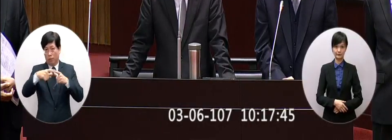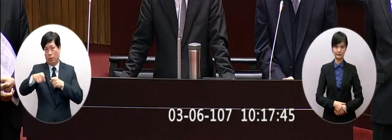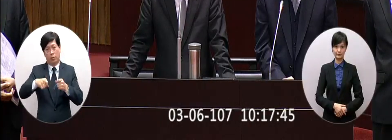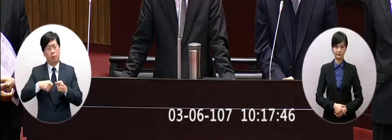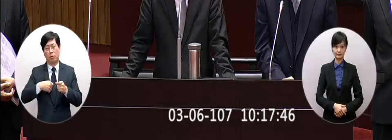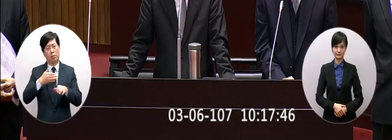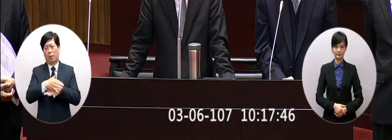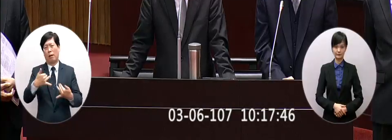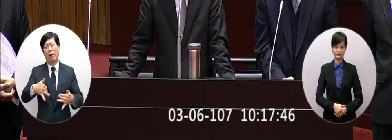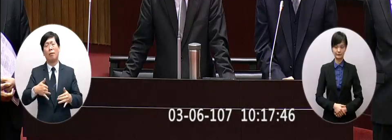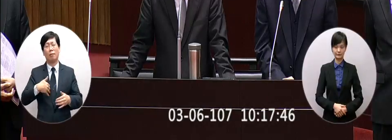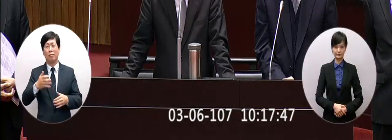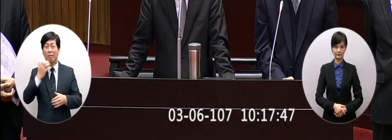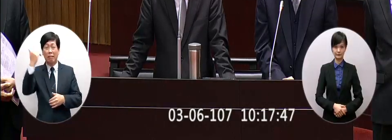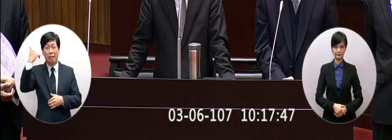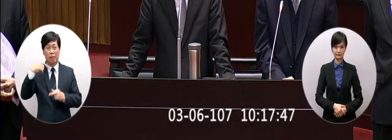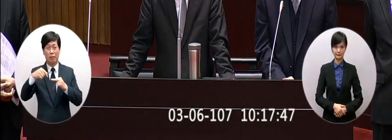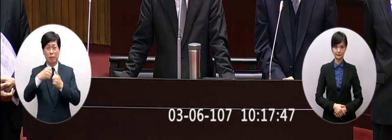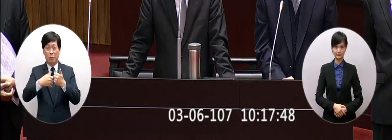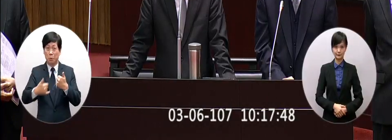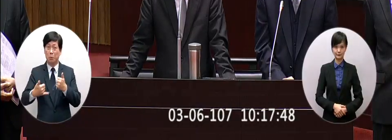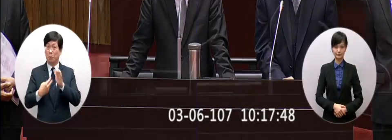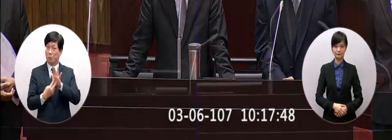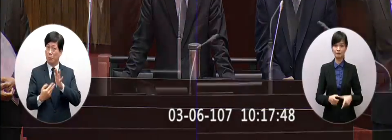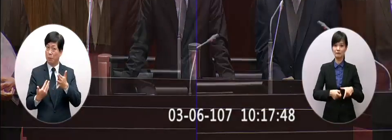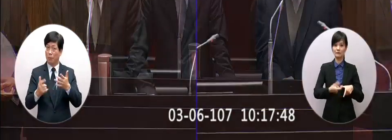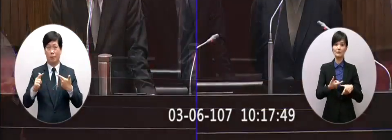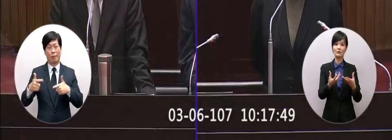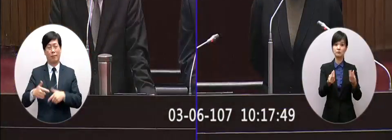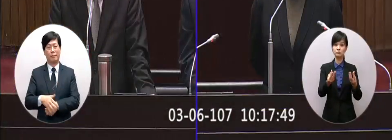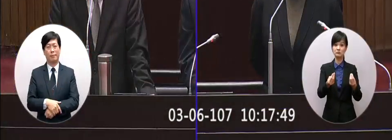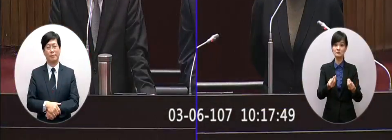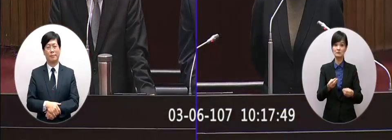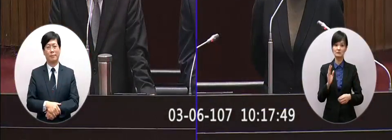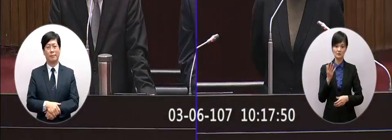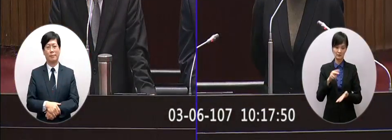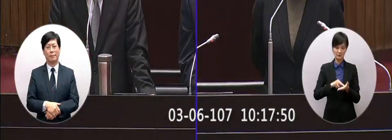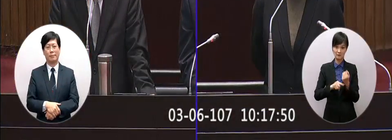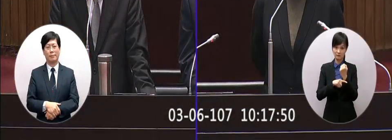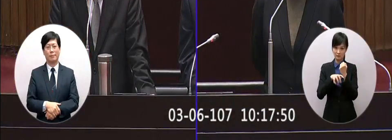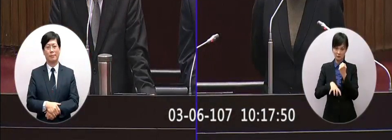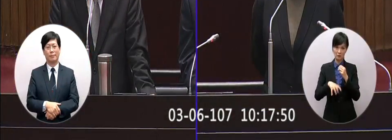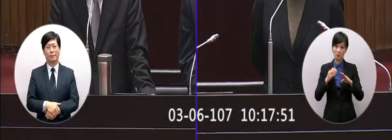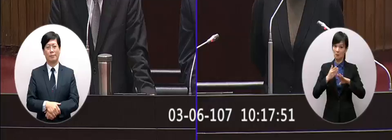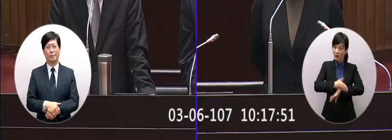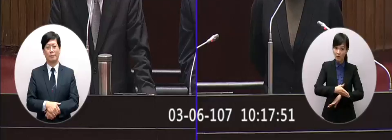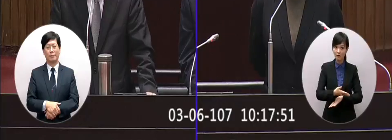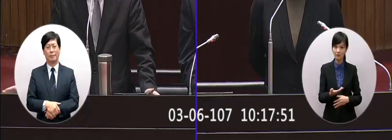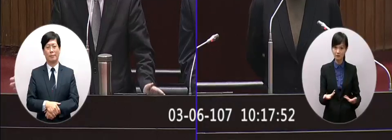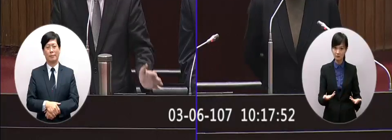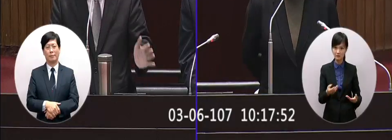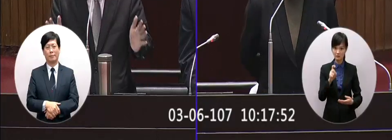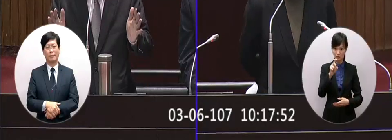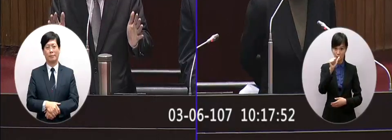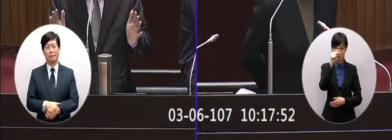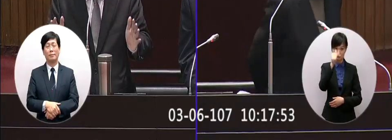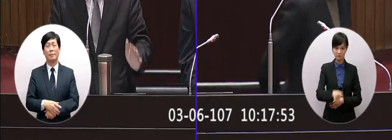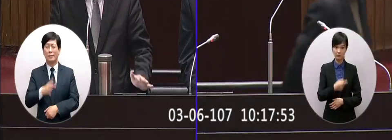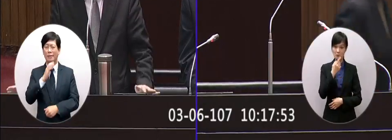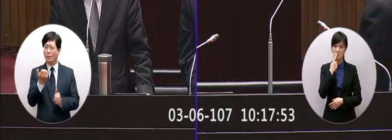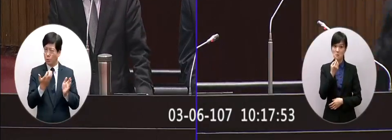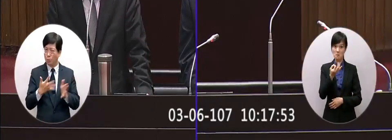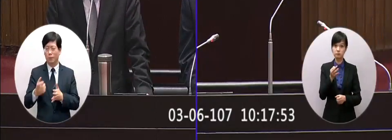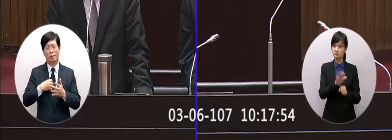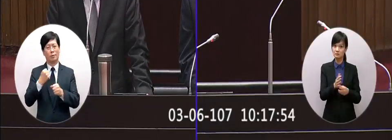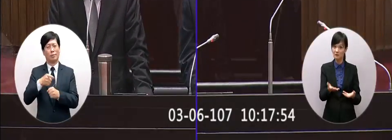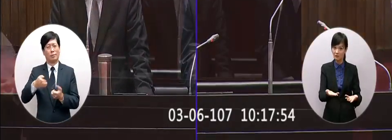子，所以不会有高委员所讲的这些事情。 没有公告，立法院却通过了15亿的利息，你们真是荒唐。 那个是准备